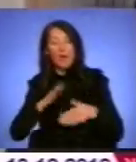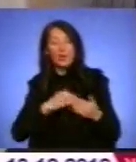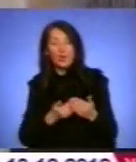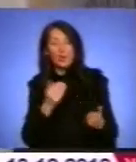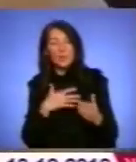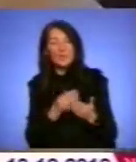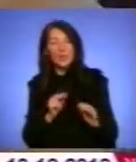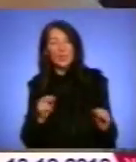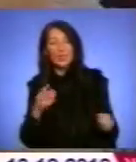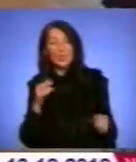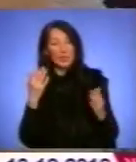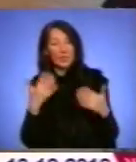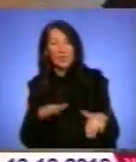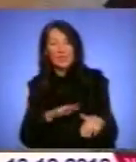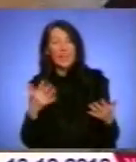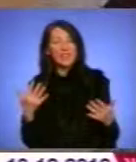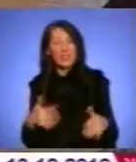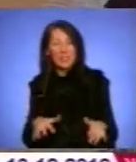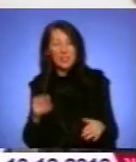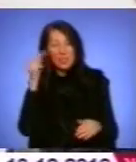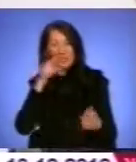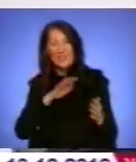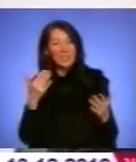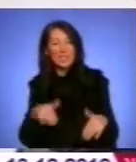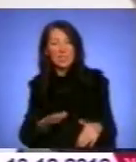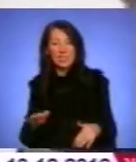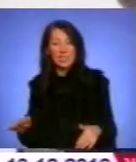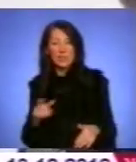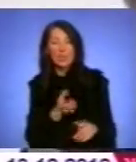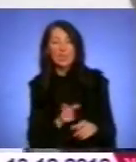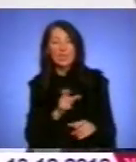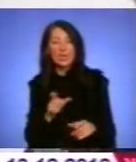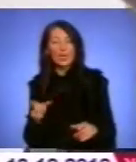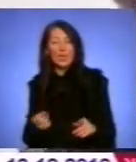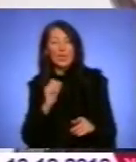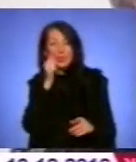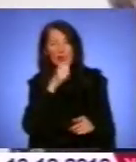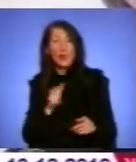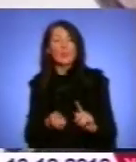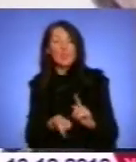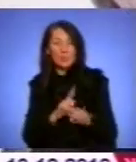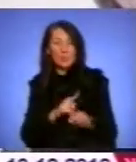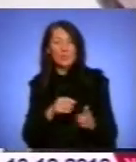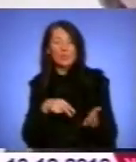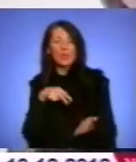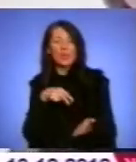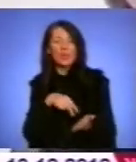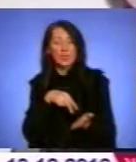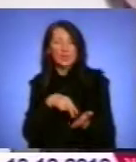дитинство, адже більшість людей з роками змінюється. Стають більш такими консервативними, холодними